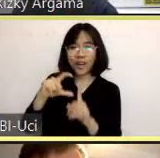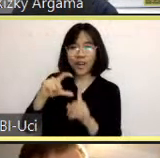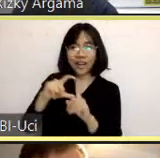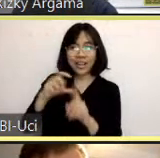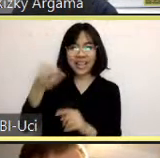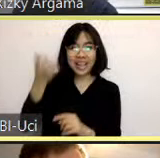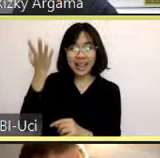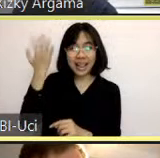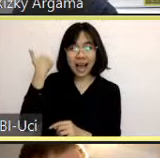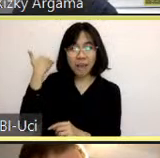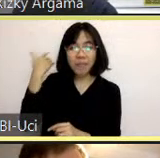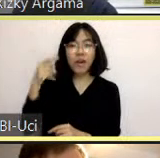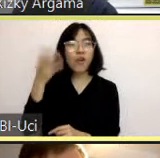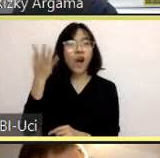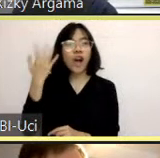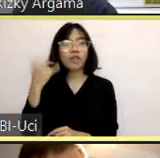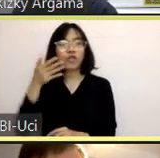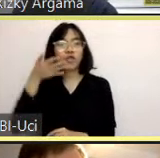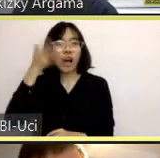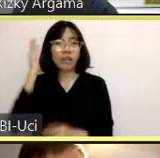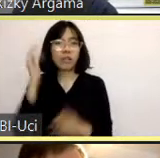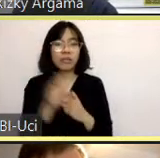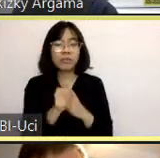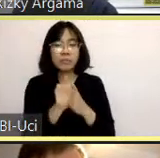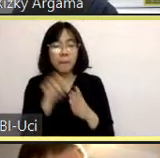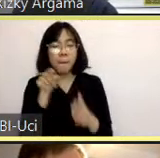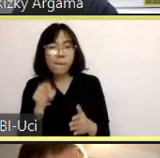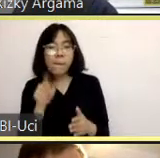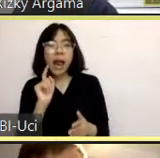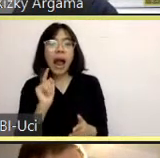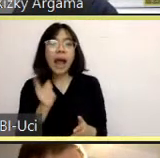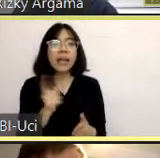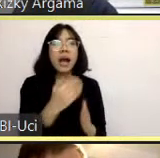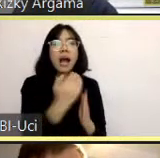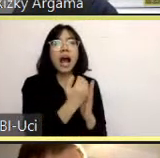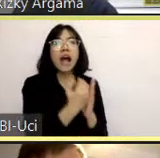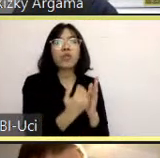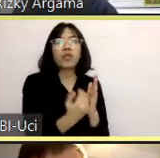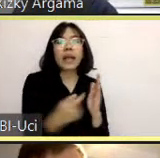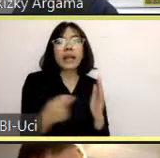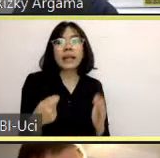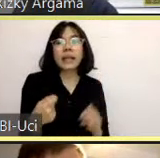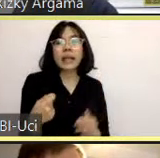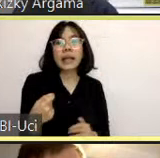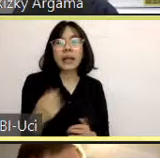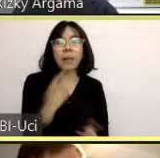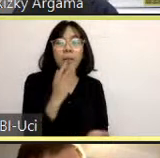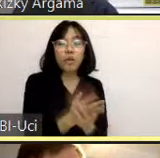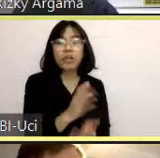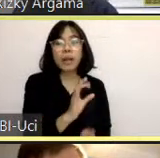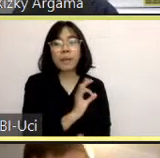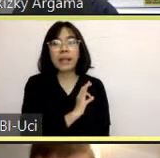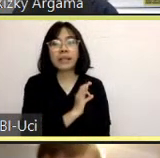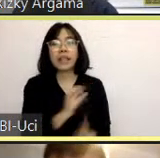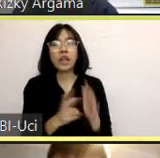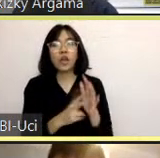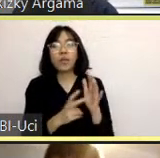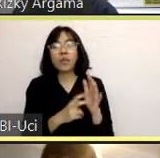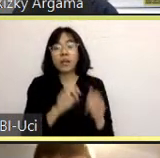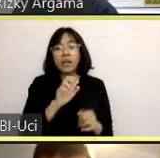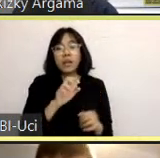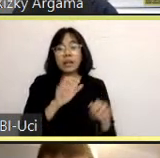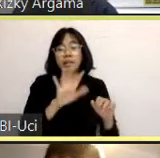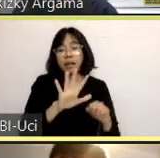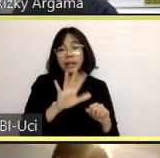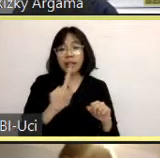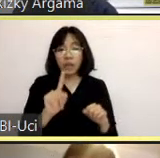peraturan apa panglima perang tertinggi, ya, dan juga Kepres itu tahun 61 dan 62. Itu melarang organisasi yang tidak